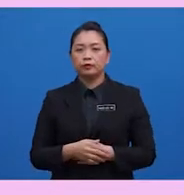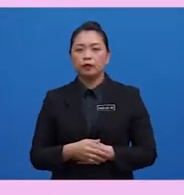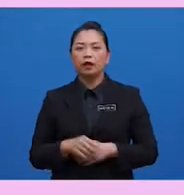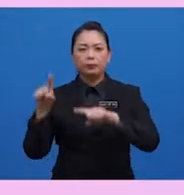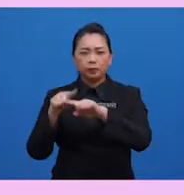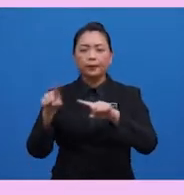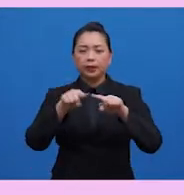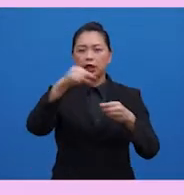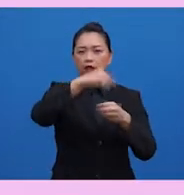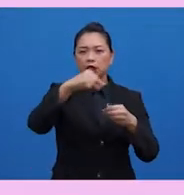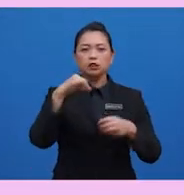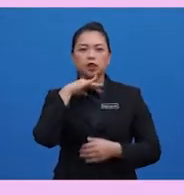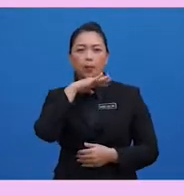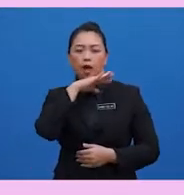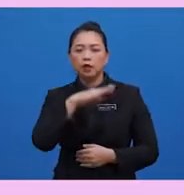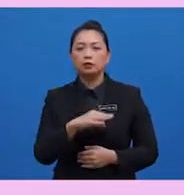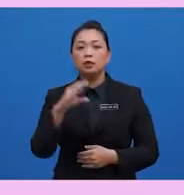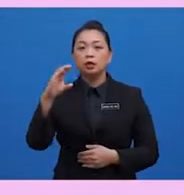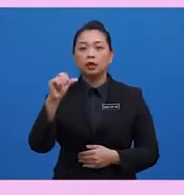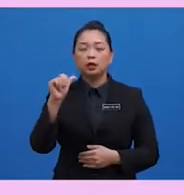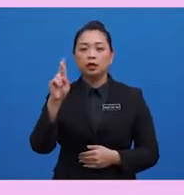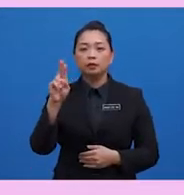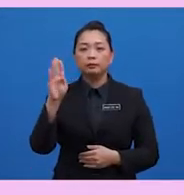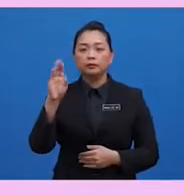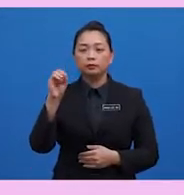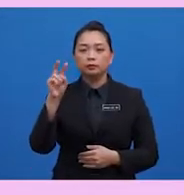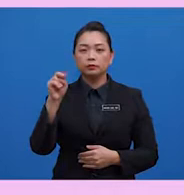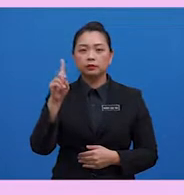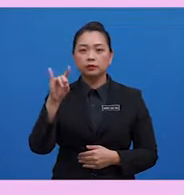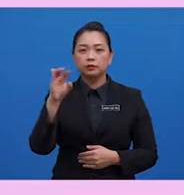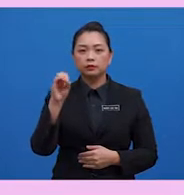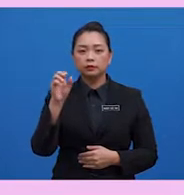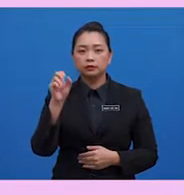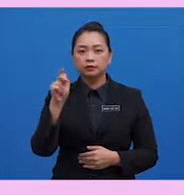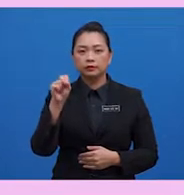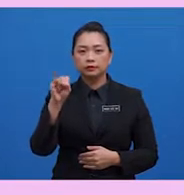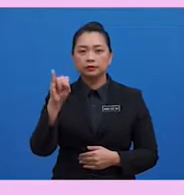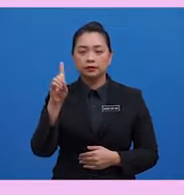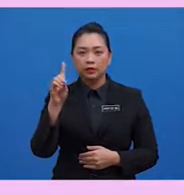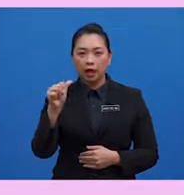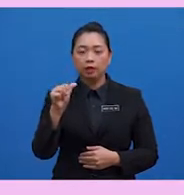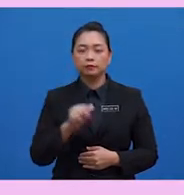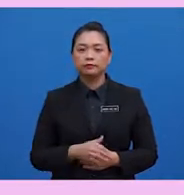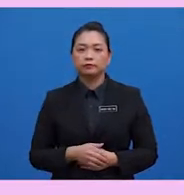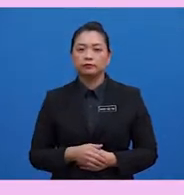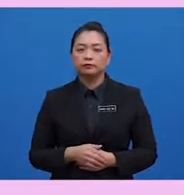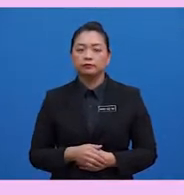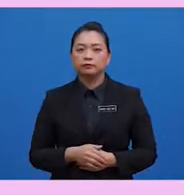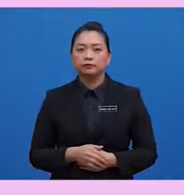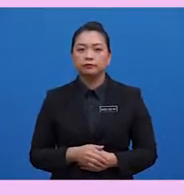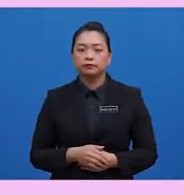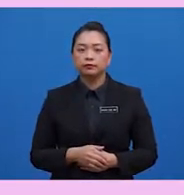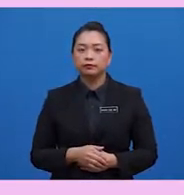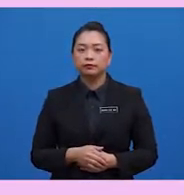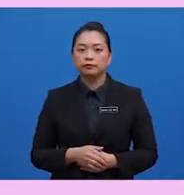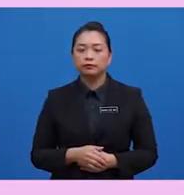pelbagai gas pencemar seperti karbon dioksida, sulfur dioksida, nitrus oksida, karbon